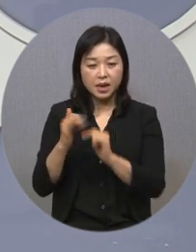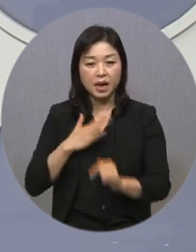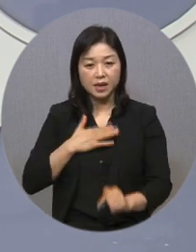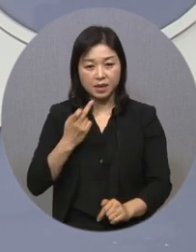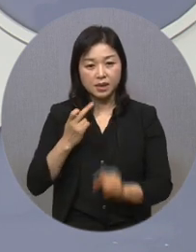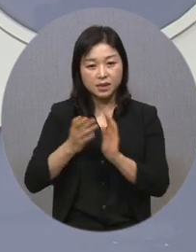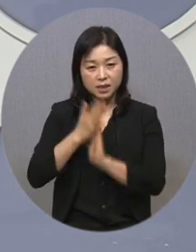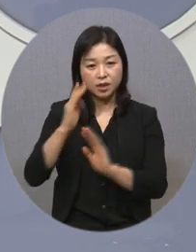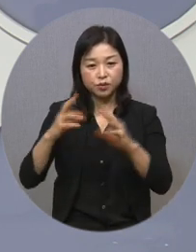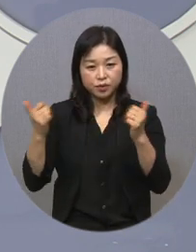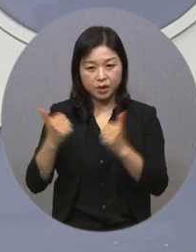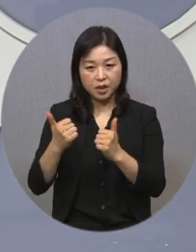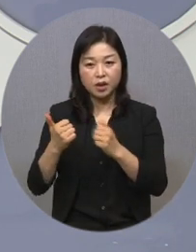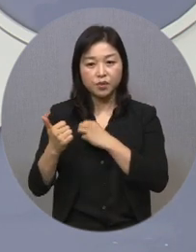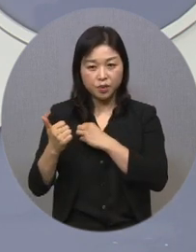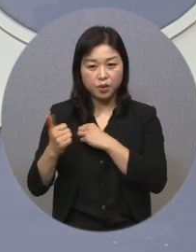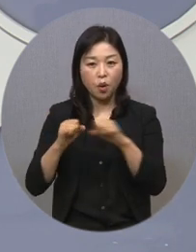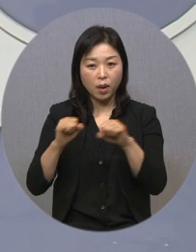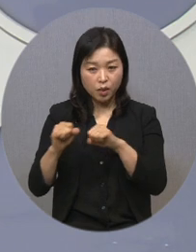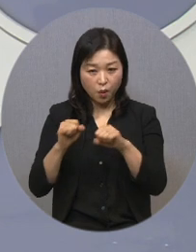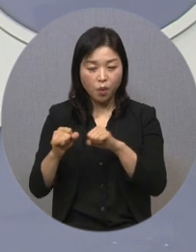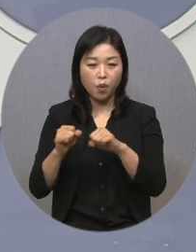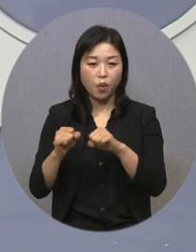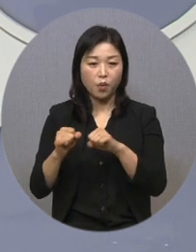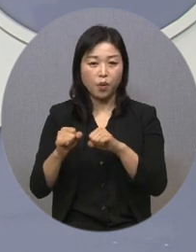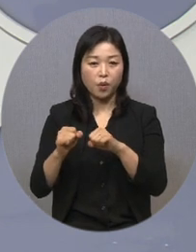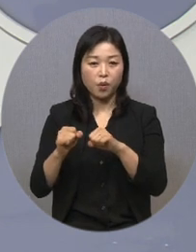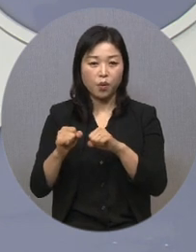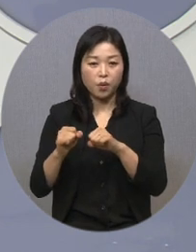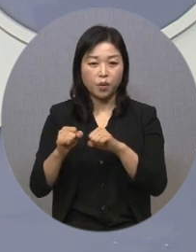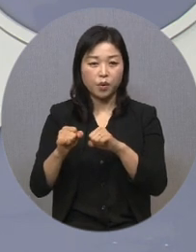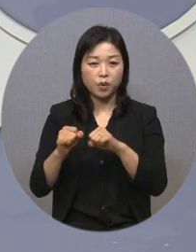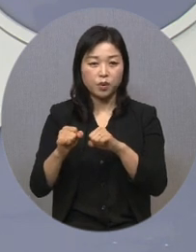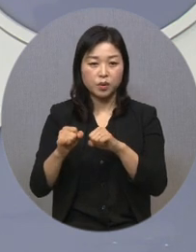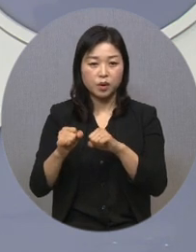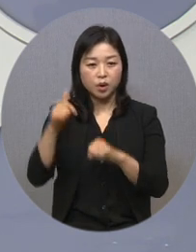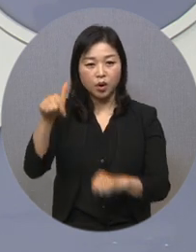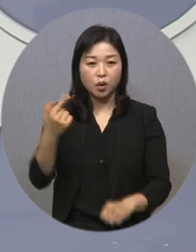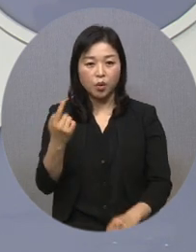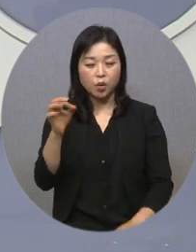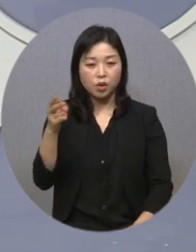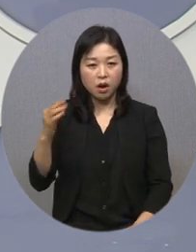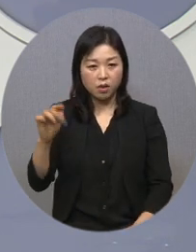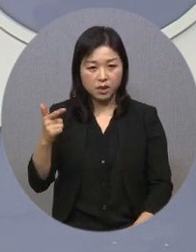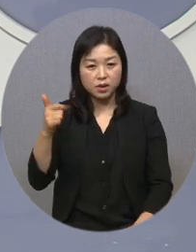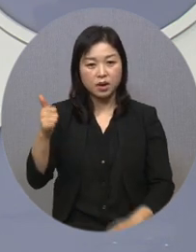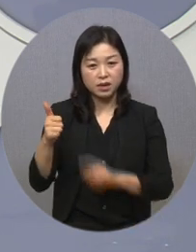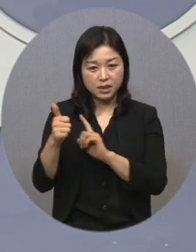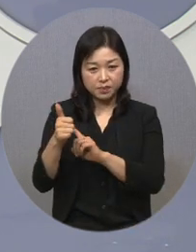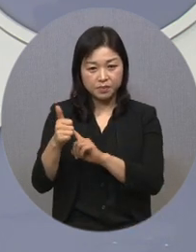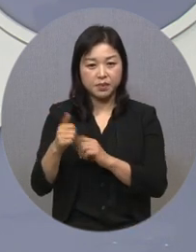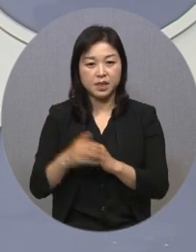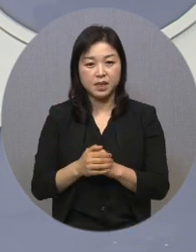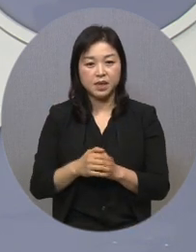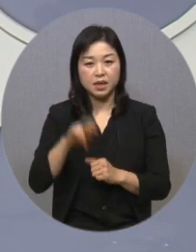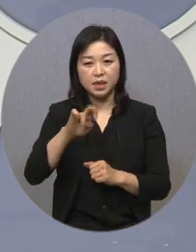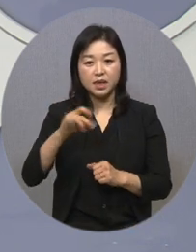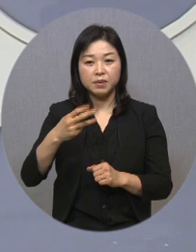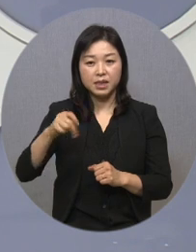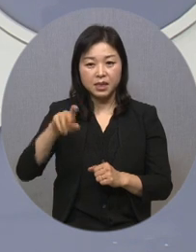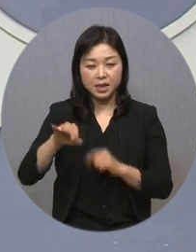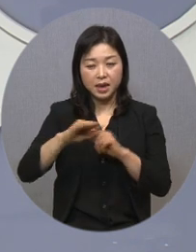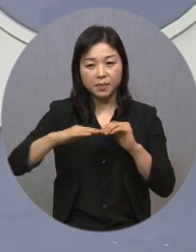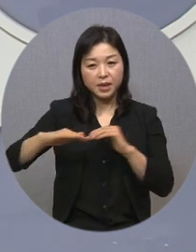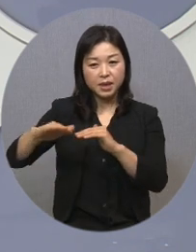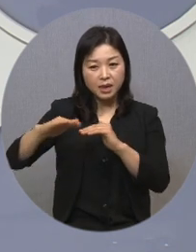안산시의 국회의원으로 활동 중이신 우리 고용인 의원님이 그때 밀링실에서 같이